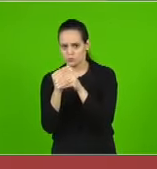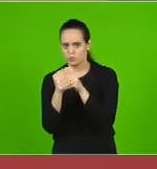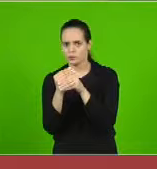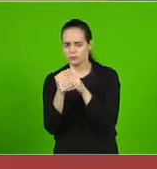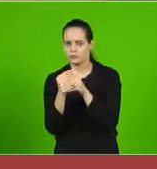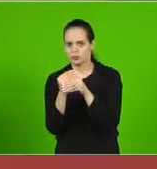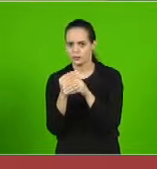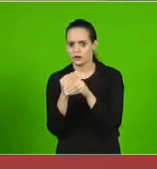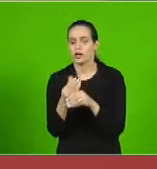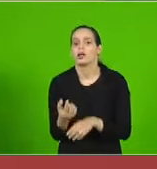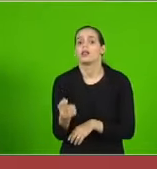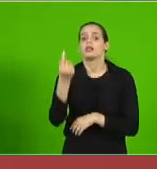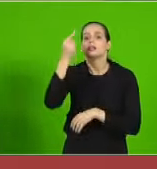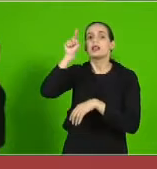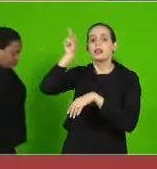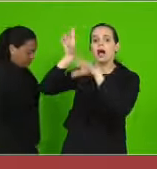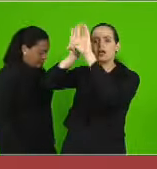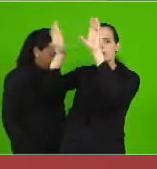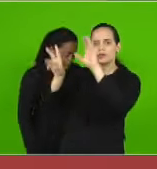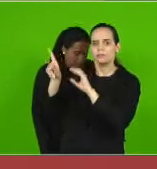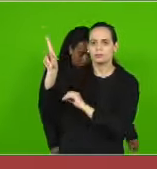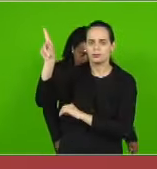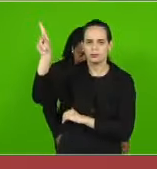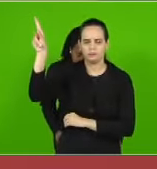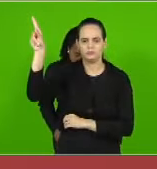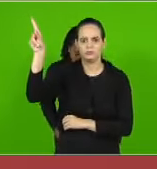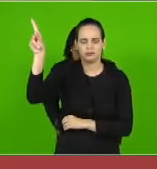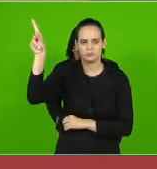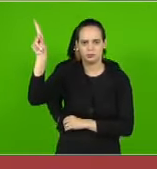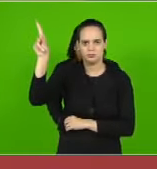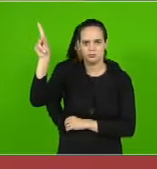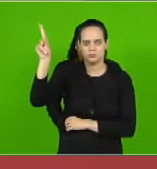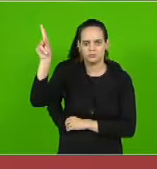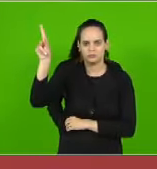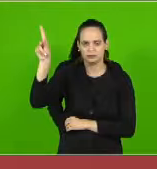наслаивающиеся, которые были предвидены в вечности,